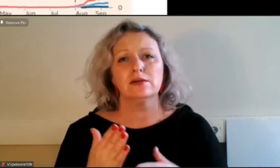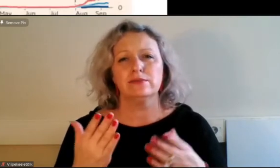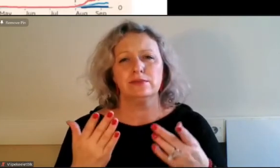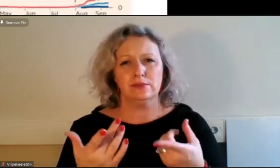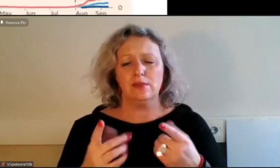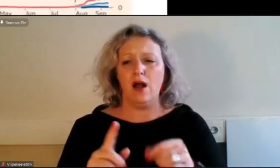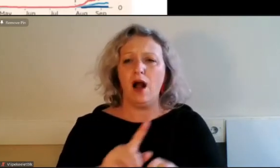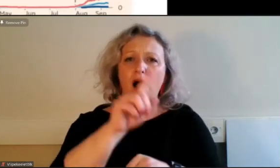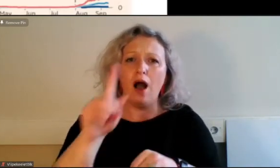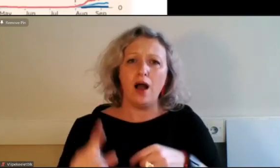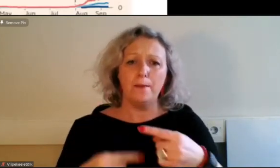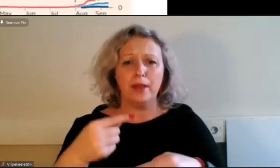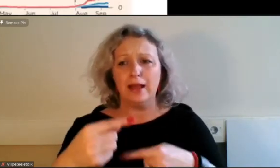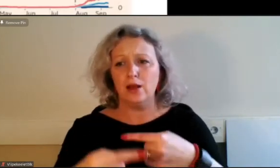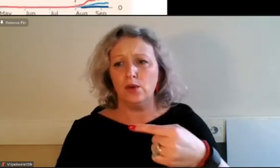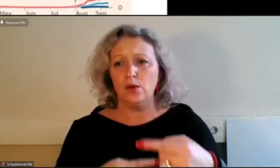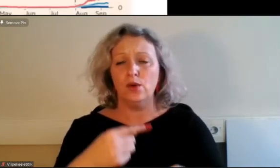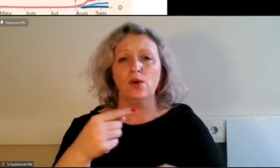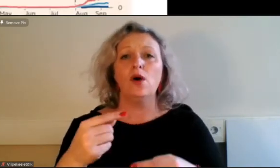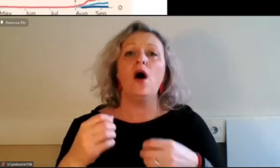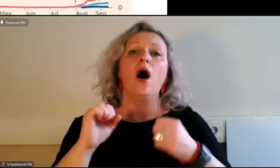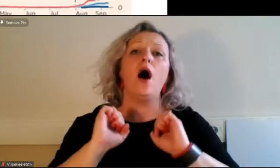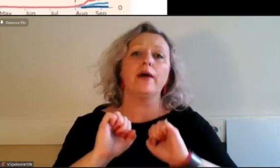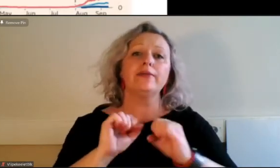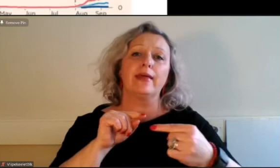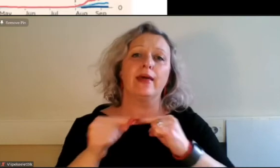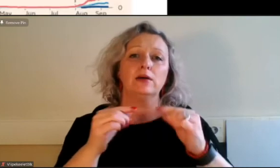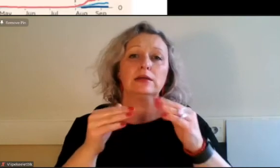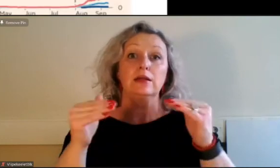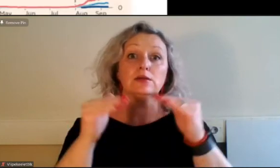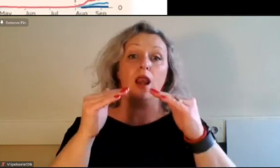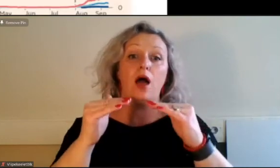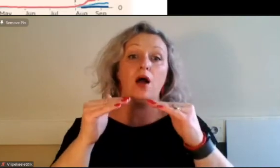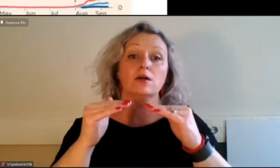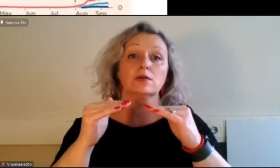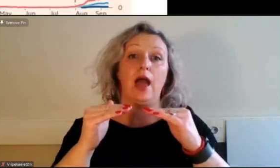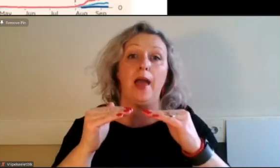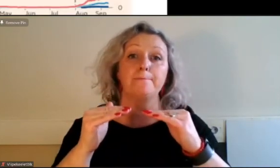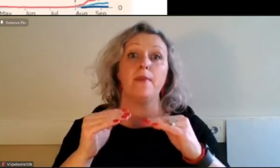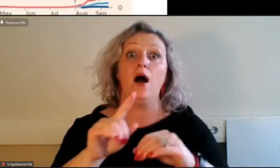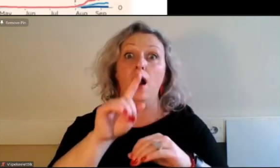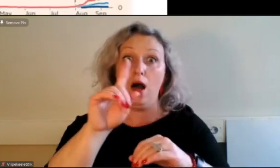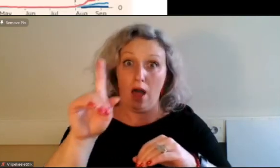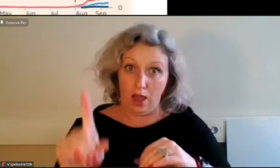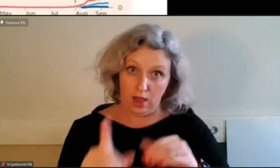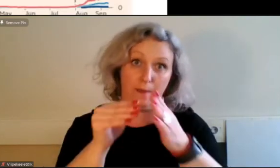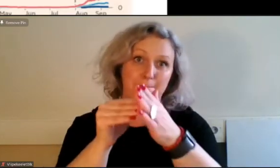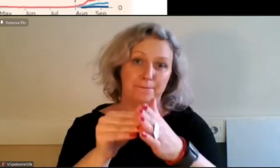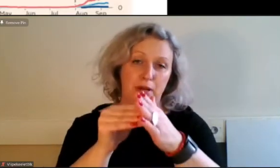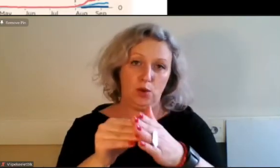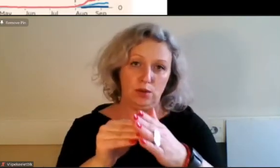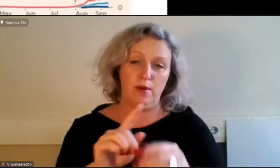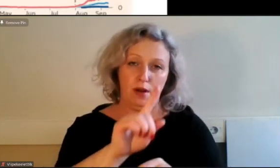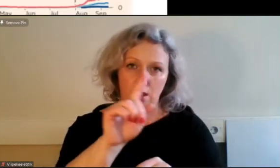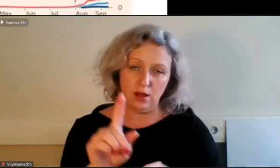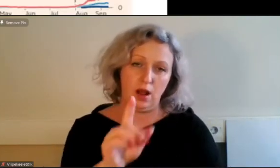inimeste hulgas, järgnevad 2 doosiga vaktsineeritud ja kes on 3 doosiga, nende hulgas väga